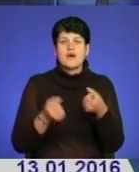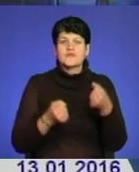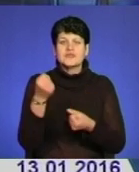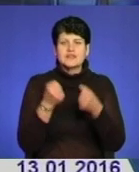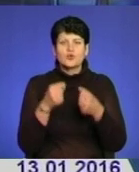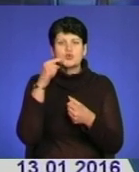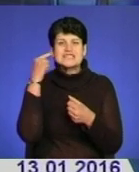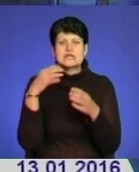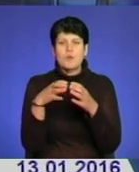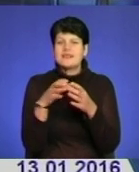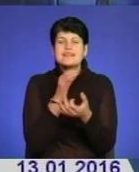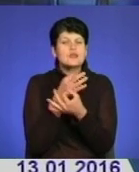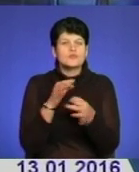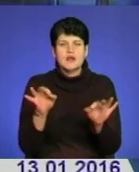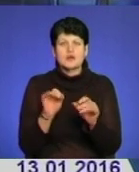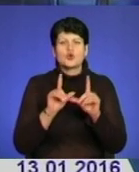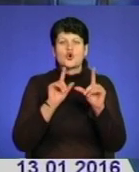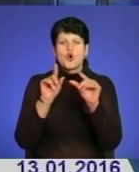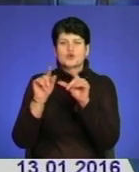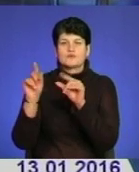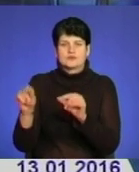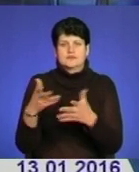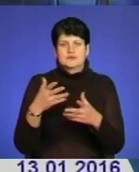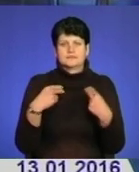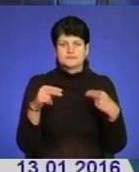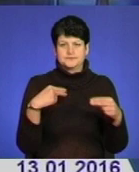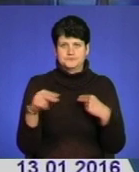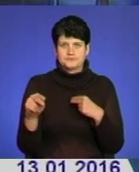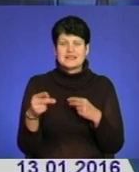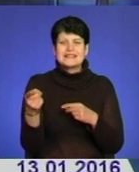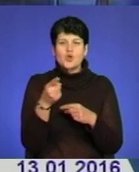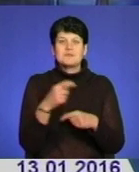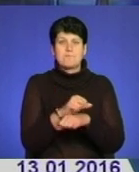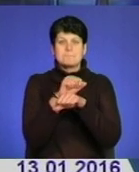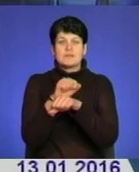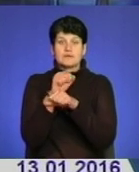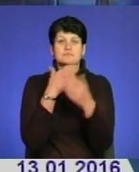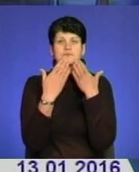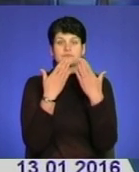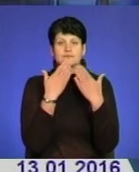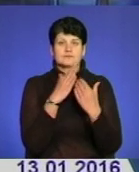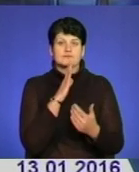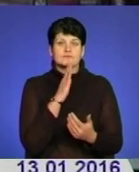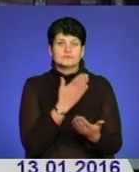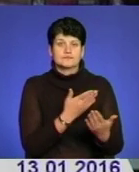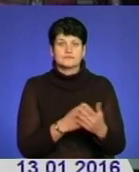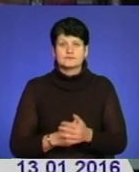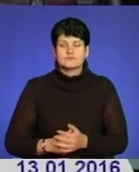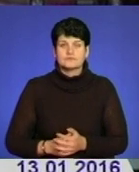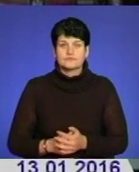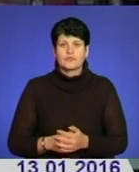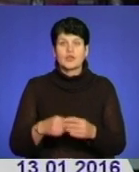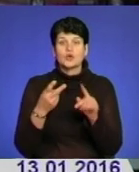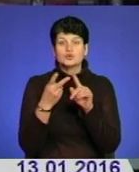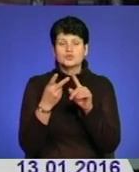компанії і не дозволяють розвозити тютюнові вироби до торгових точок. З тернопільськими пікетувальниками спілкувалася Ірина Терлюк. Уже